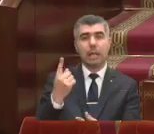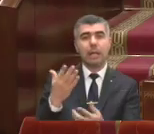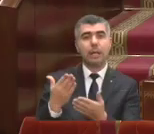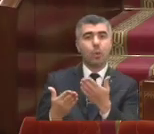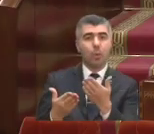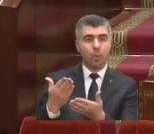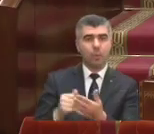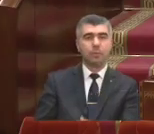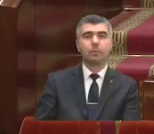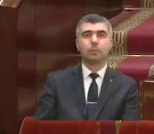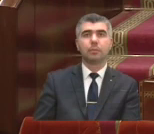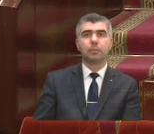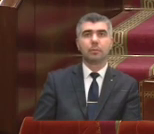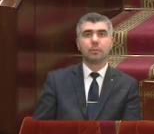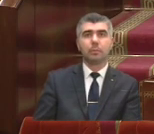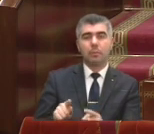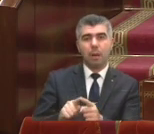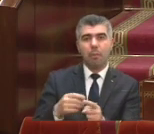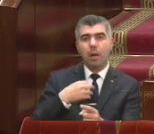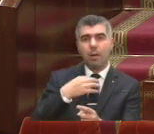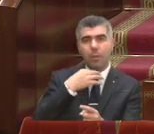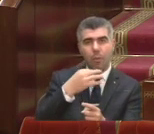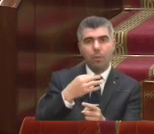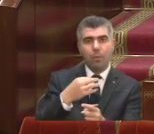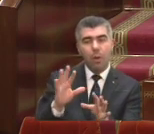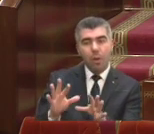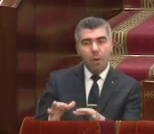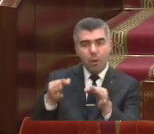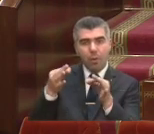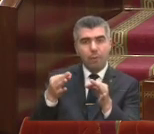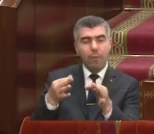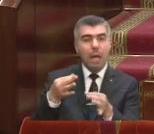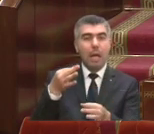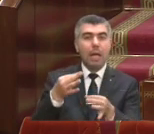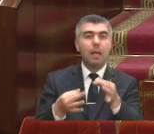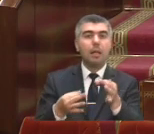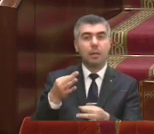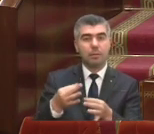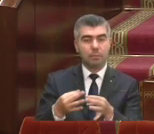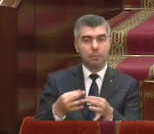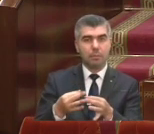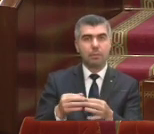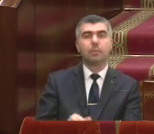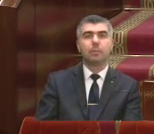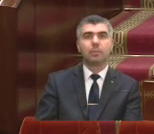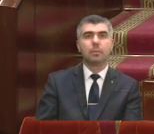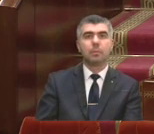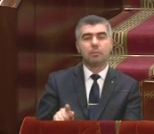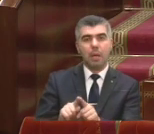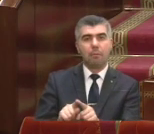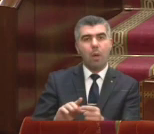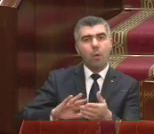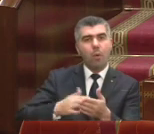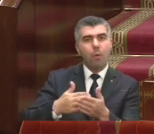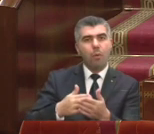وكتتكلموا بانه هذه السلسله ديال انتاج الحليب في واحد الوقت كنقولوا بانه وصلنا للاكتفاء